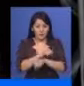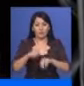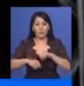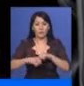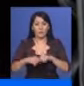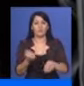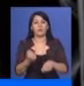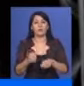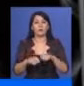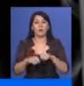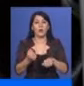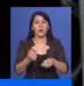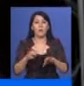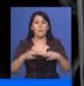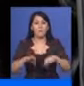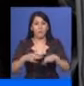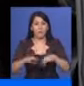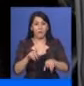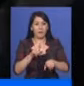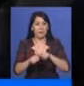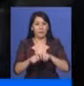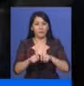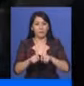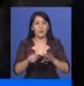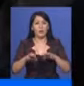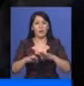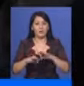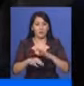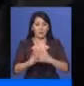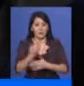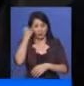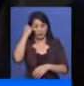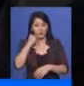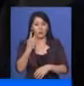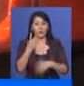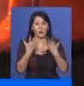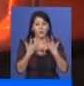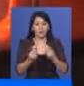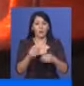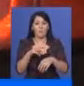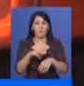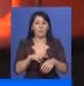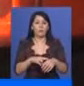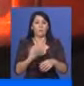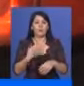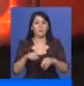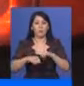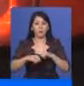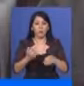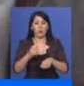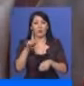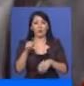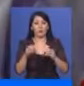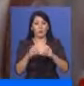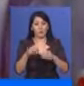Прогрел глушитель. Машина не новая. Екі күндік рейттің нәтижесі бойынша тәртіп сақшылары тыныштықты бұзуға қатысты